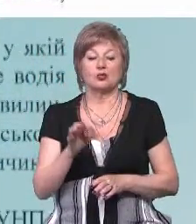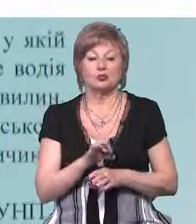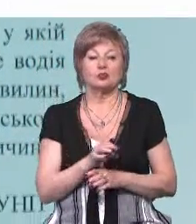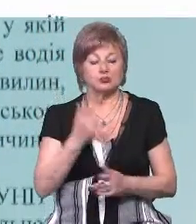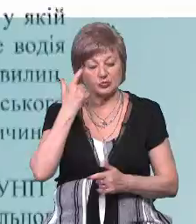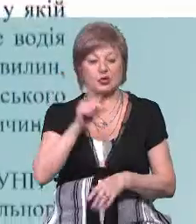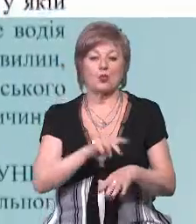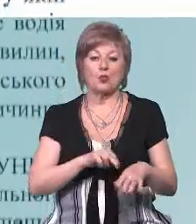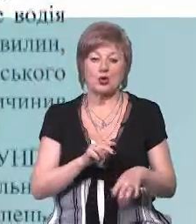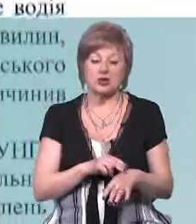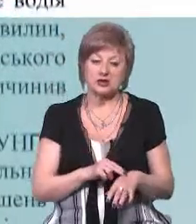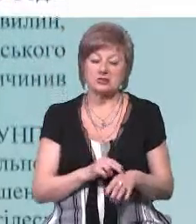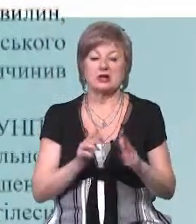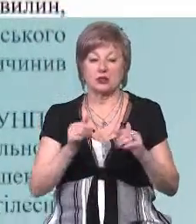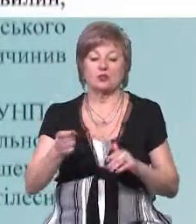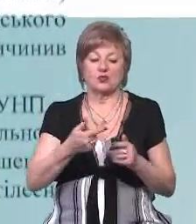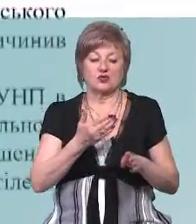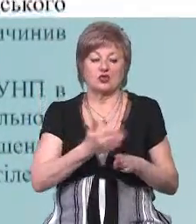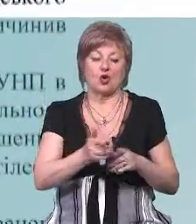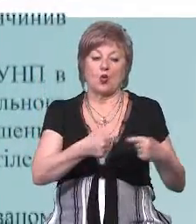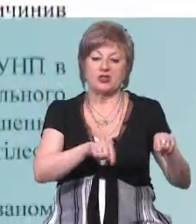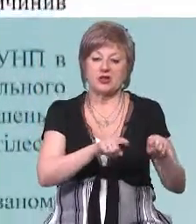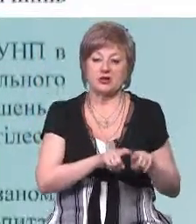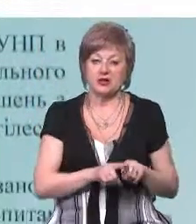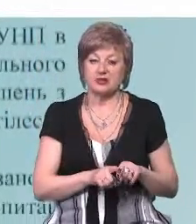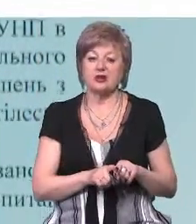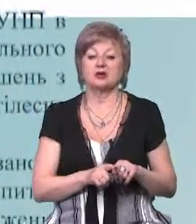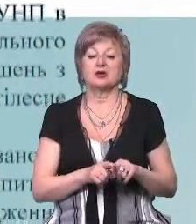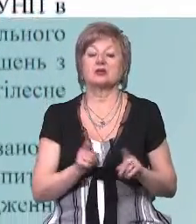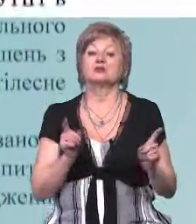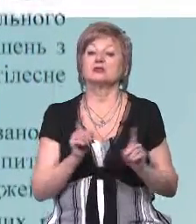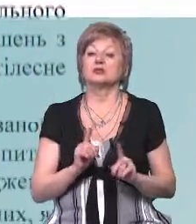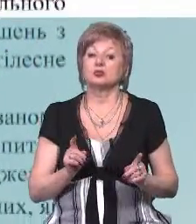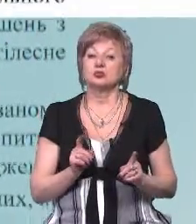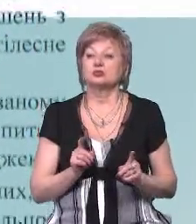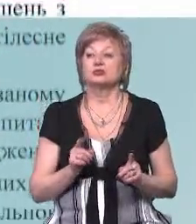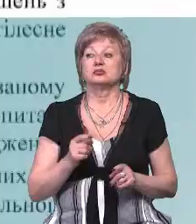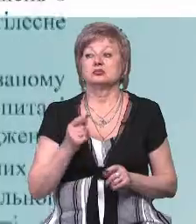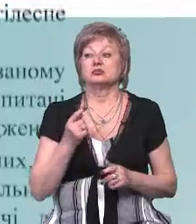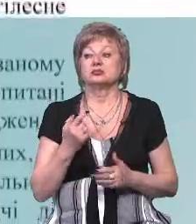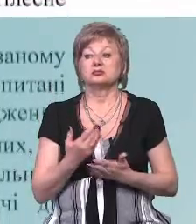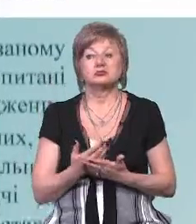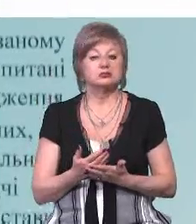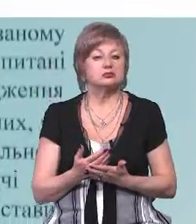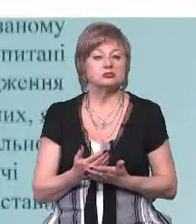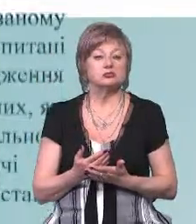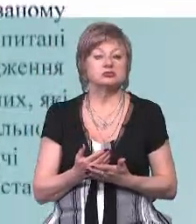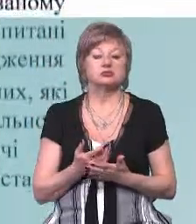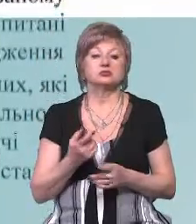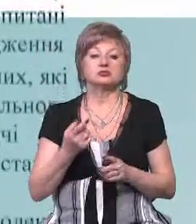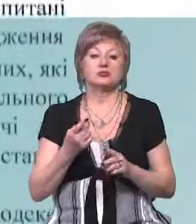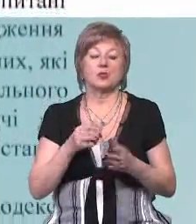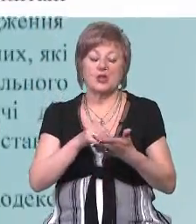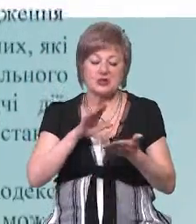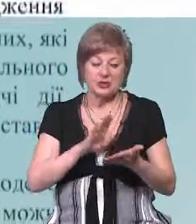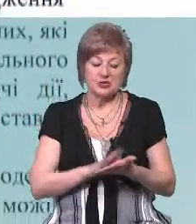поліції Дніпровського відділення ГУНП в Запорізькій області відомості, що містять ознаки кримінального правопорушення, внесені до єдиного